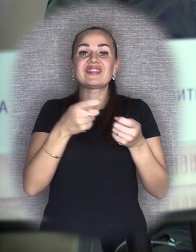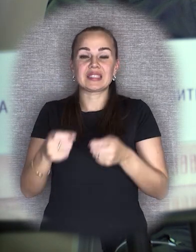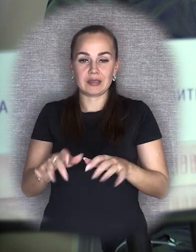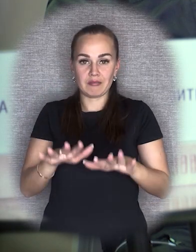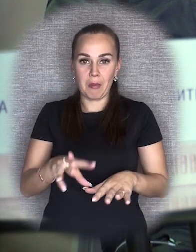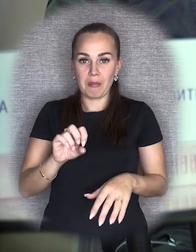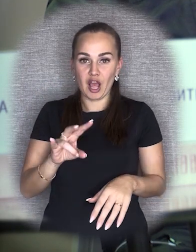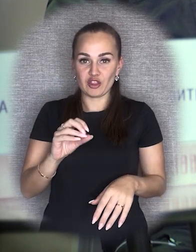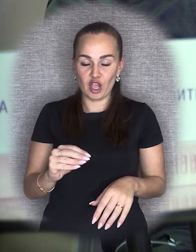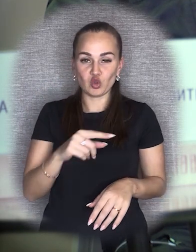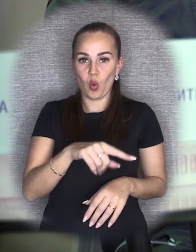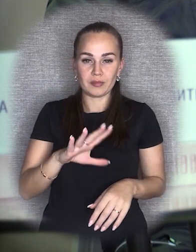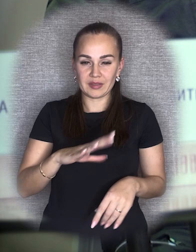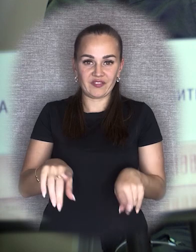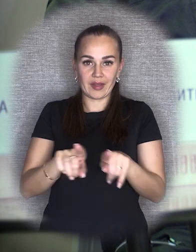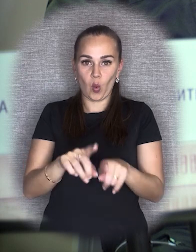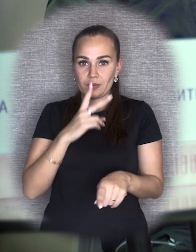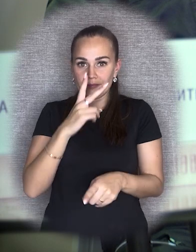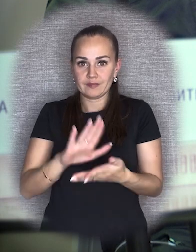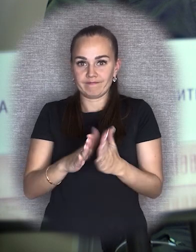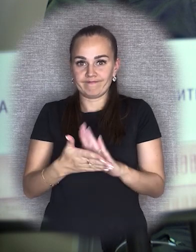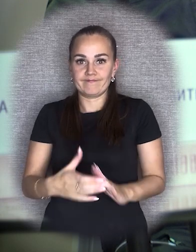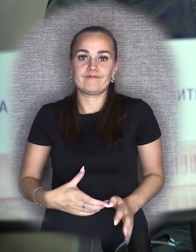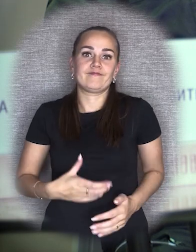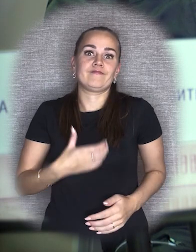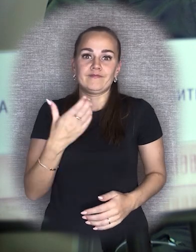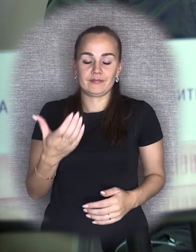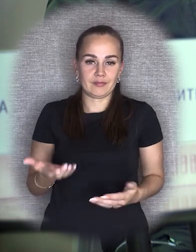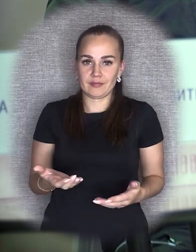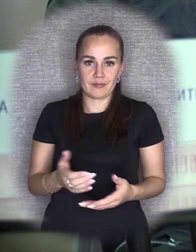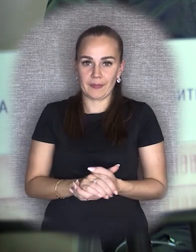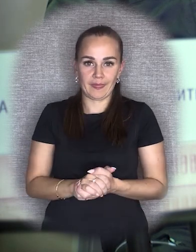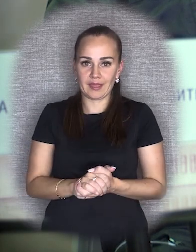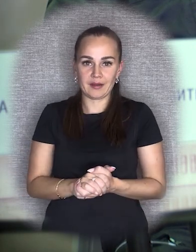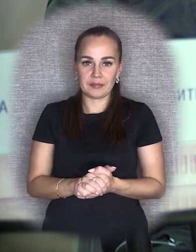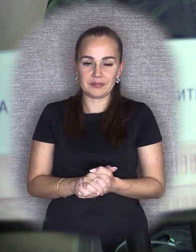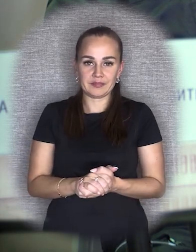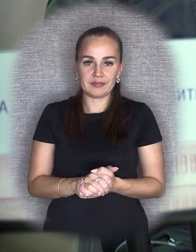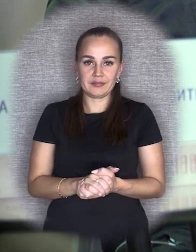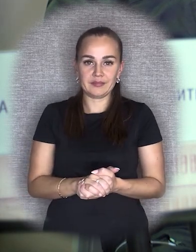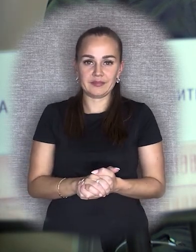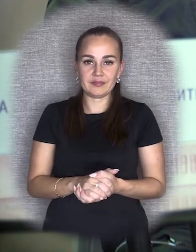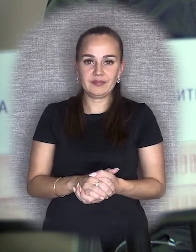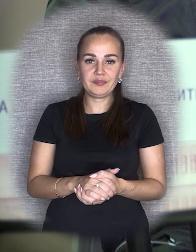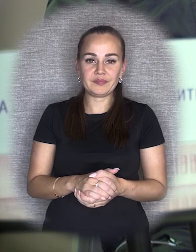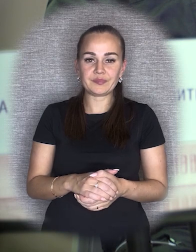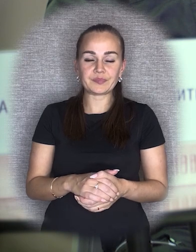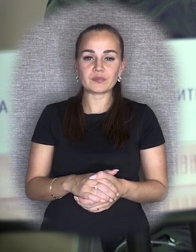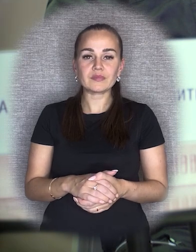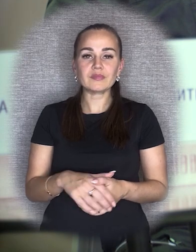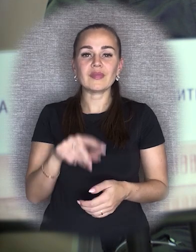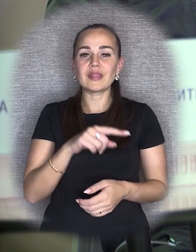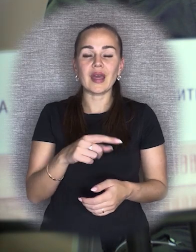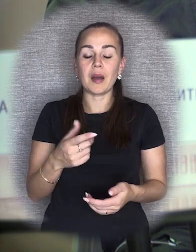он был, ну, в таком достаточно плачевном, видавшем виды, да, состоянии, там